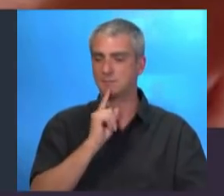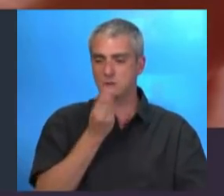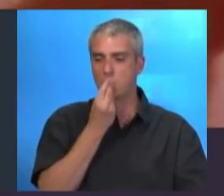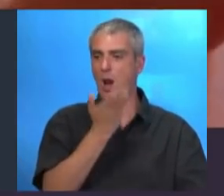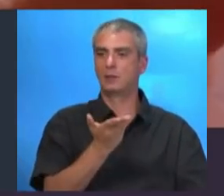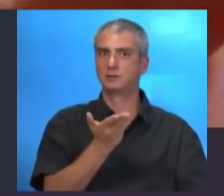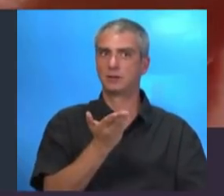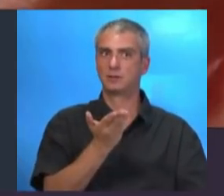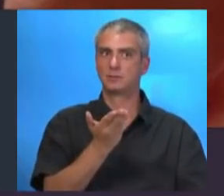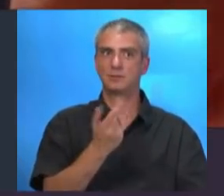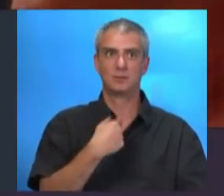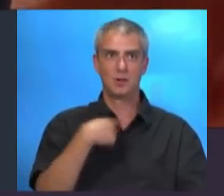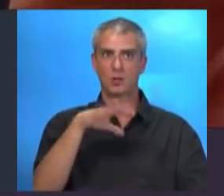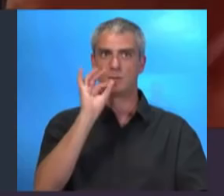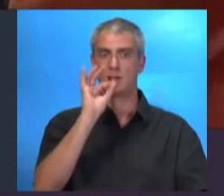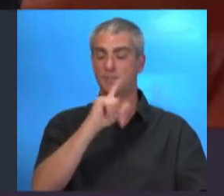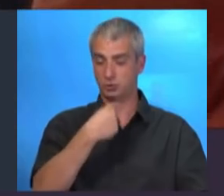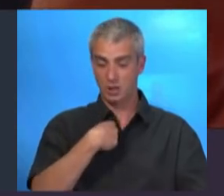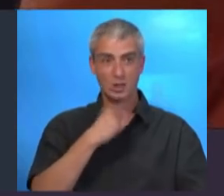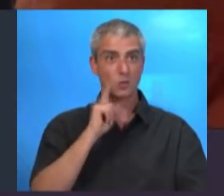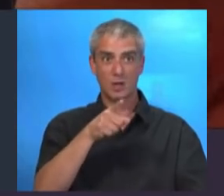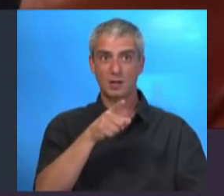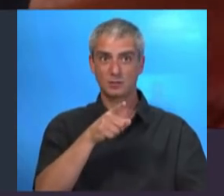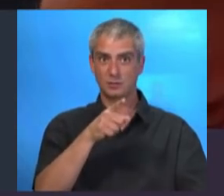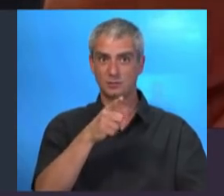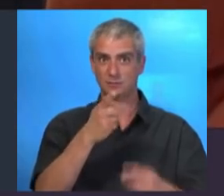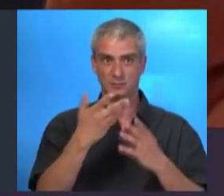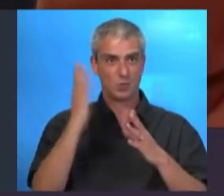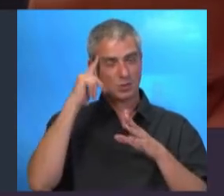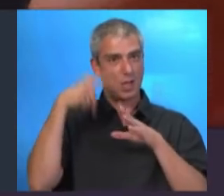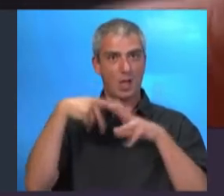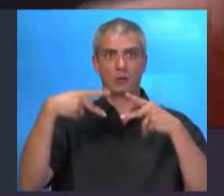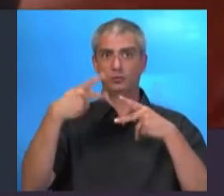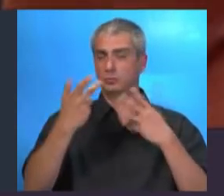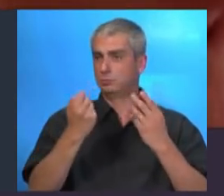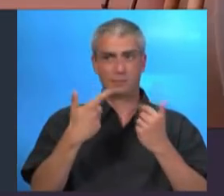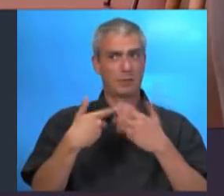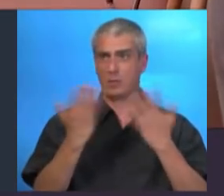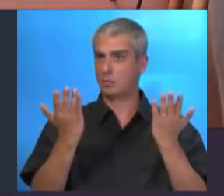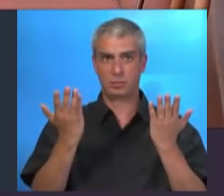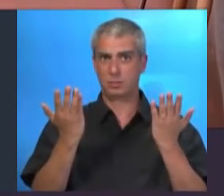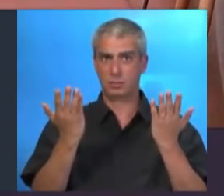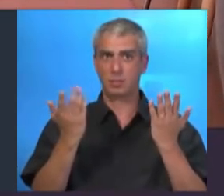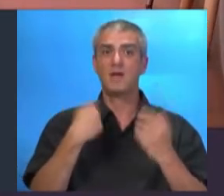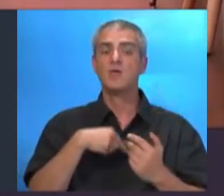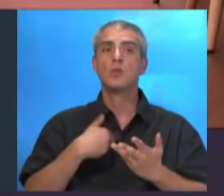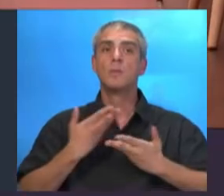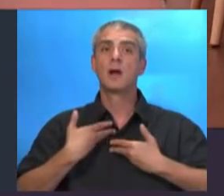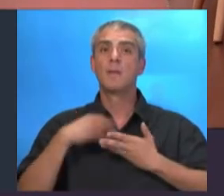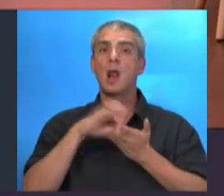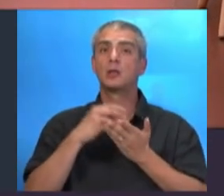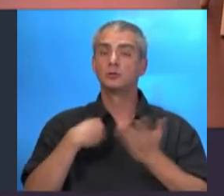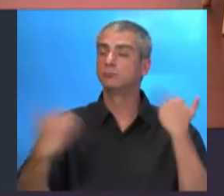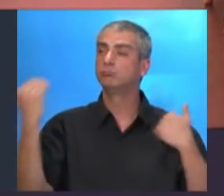הזה? פתאום אנחנו מגלים שמה שאנחנו קראנו לזה היאק פקטור, שנורא חששנו בהתחלה, הוא כמעט ולא קיים. ואנחנו מקבלים לאתר שלנו